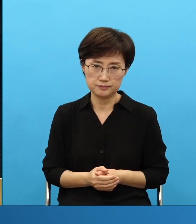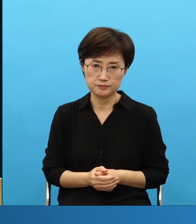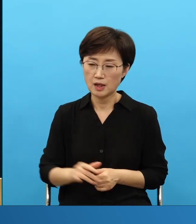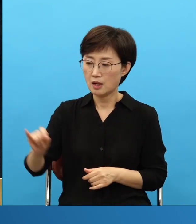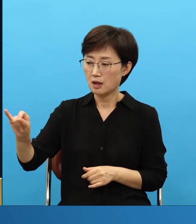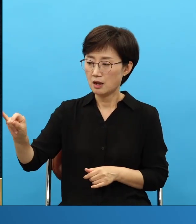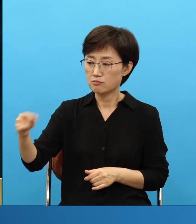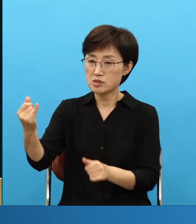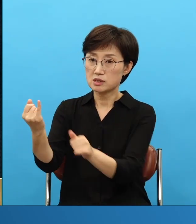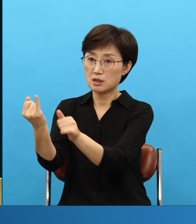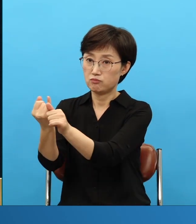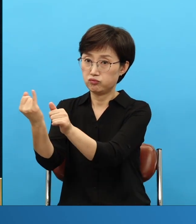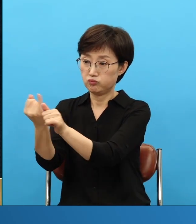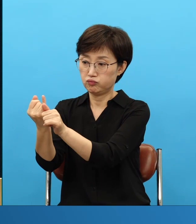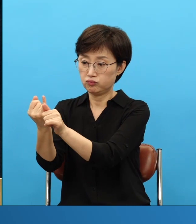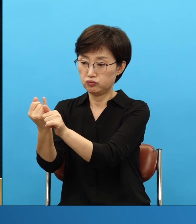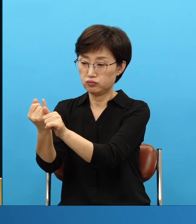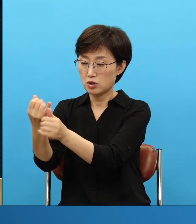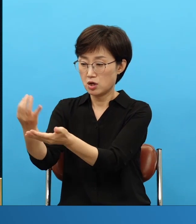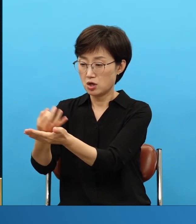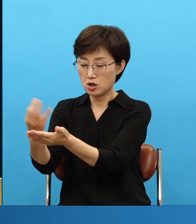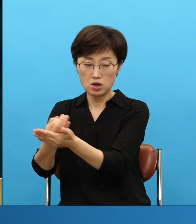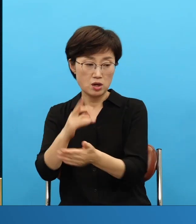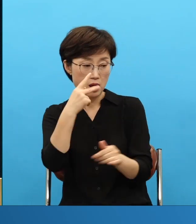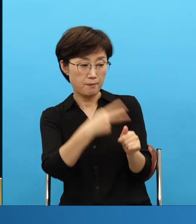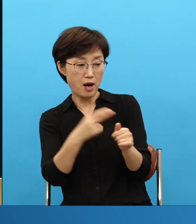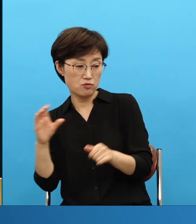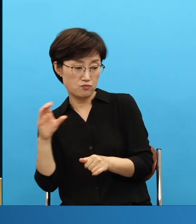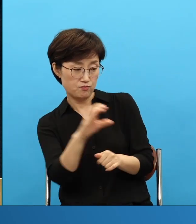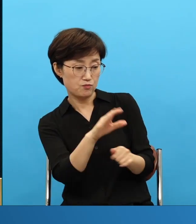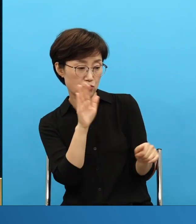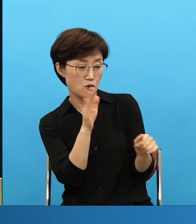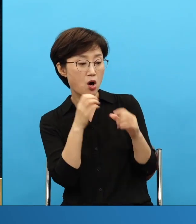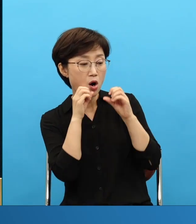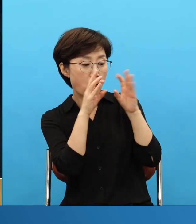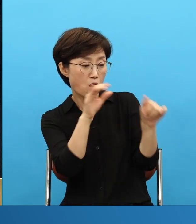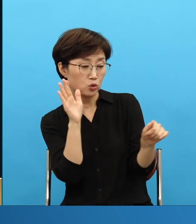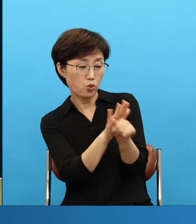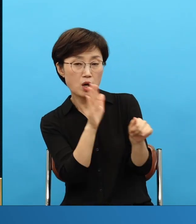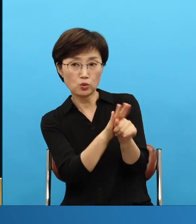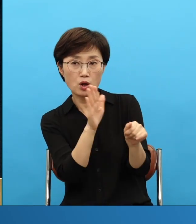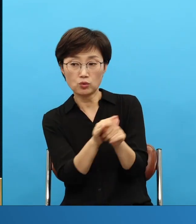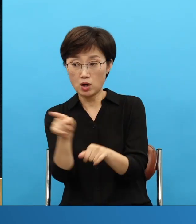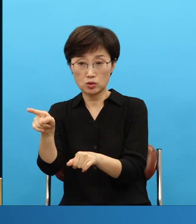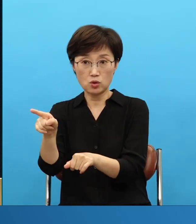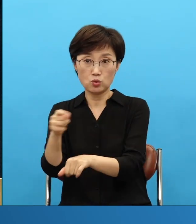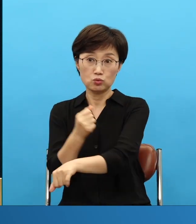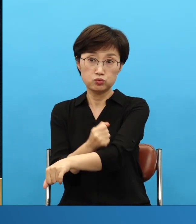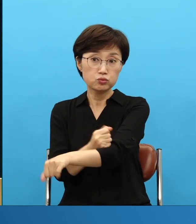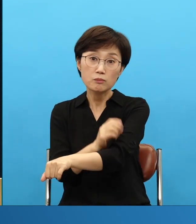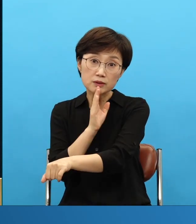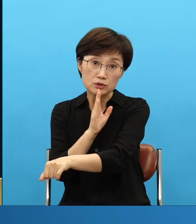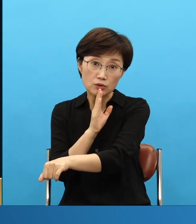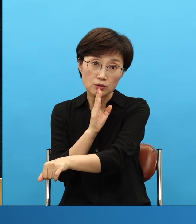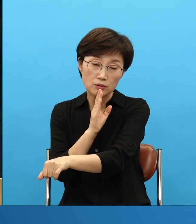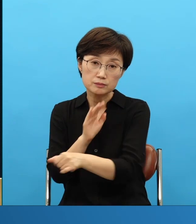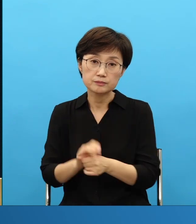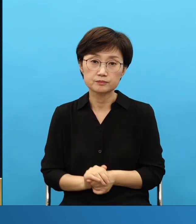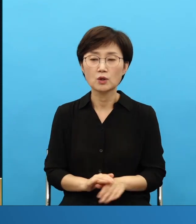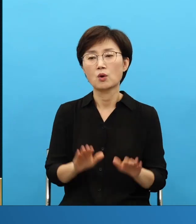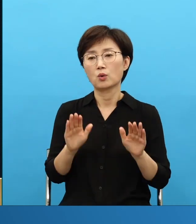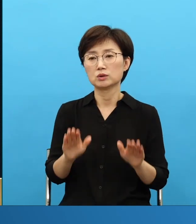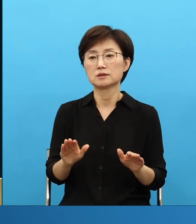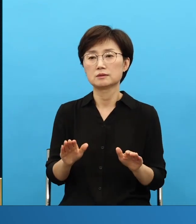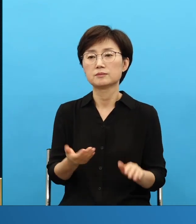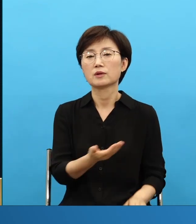We see 그게 that 작은 게 아닙니다. Priscilla and Aquila supported Paul as he carried out his missions work. It was not a small devotion. 오늘